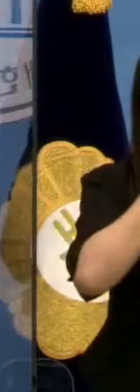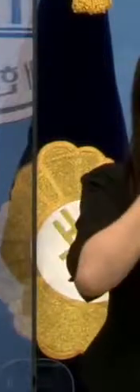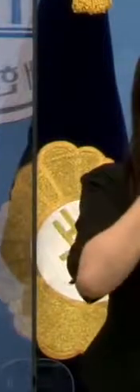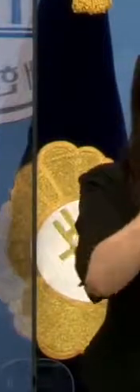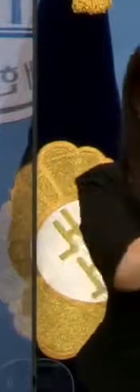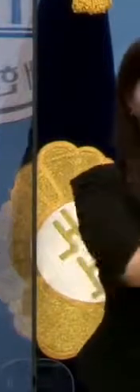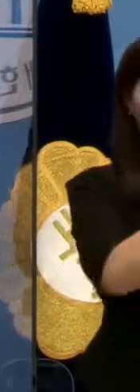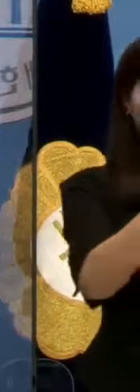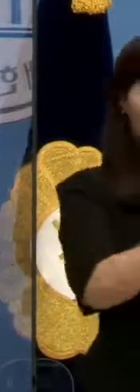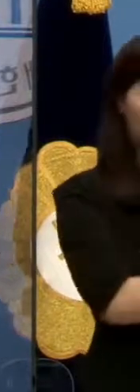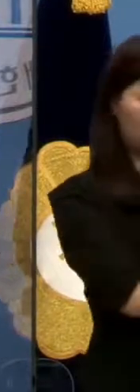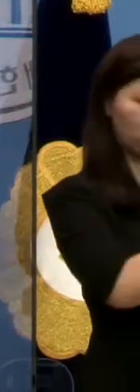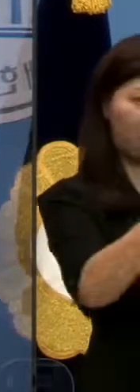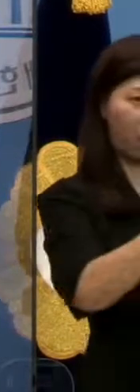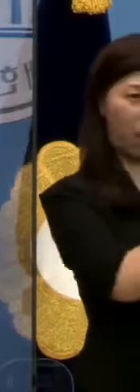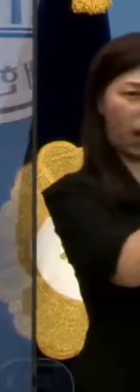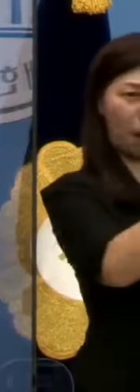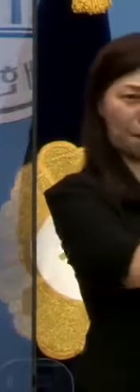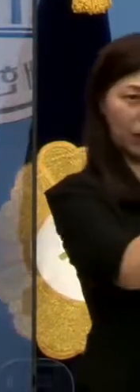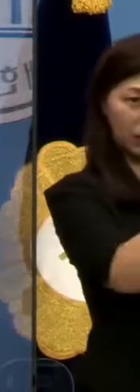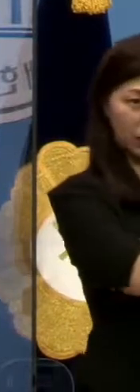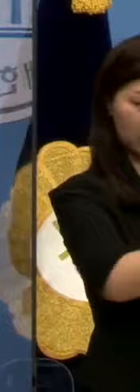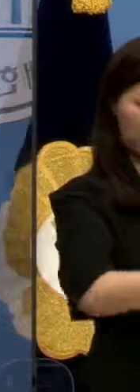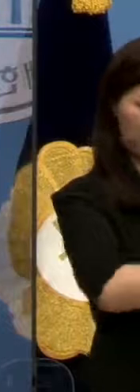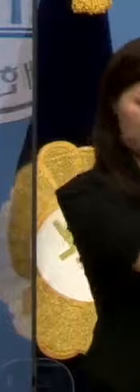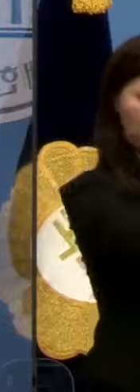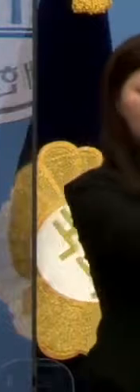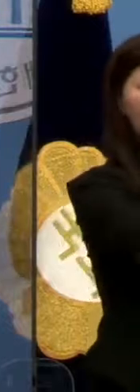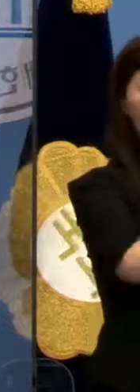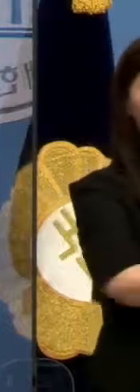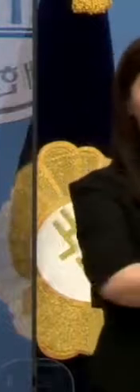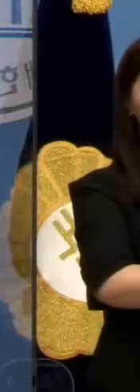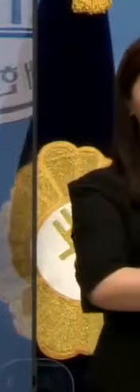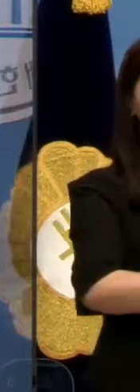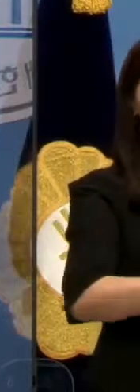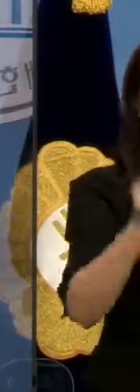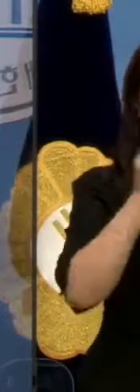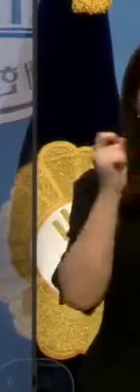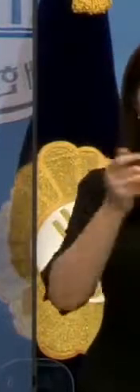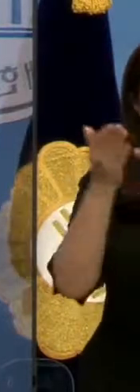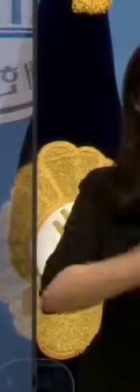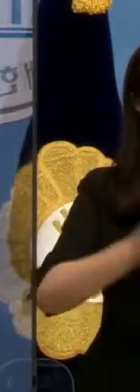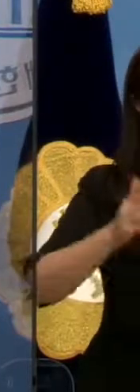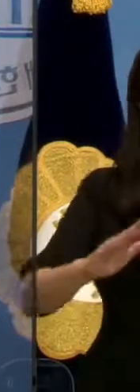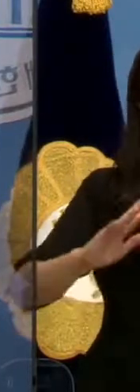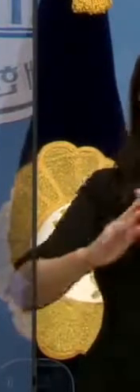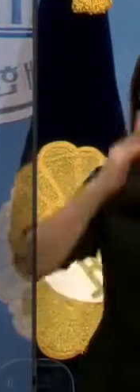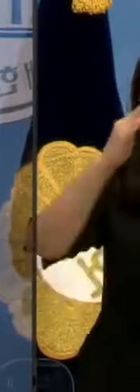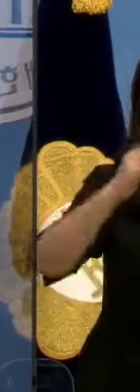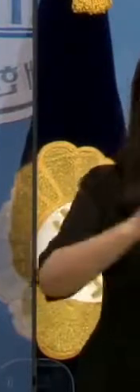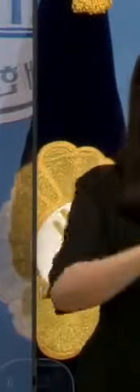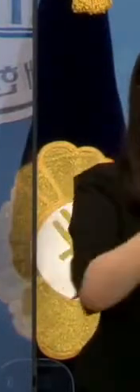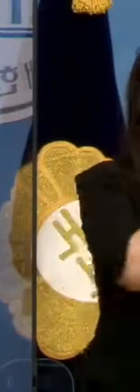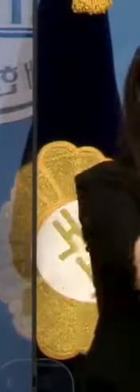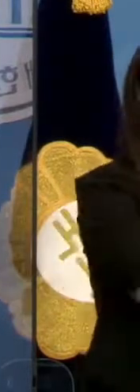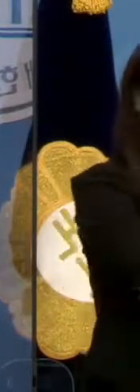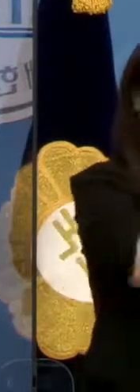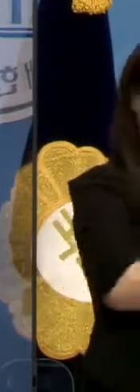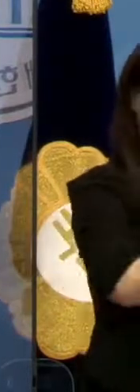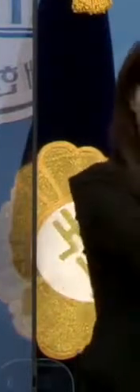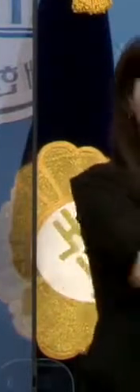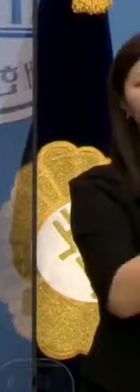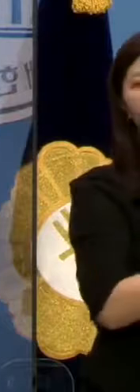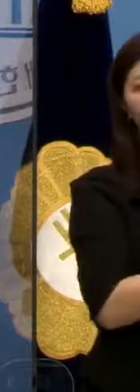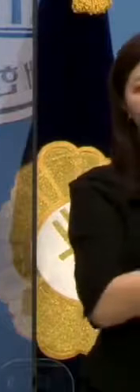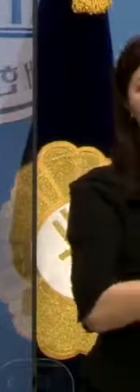브랜드의 건설사가 아파트를 지어도 공공주택과 민간주택은 다른 아파트가 됩니다.